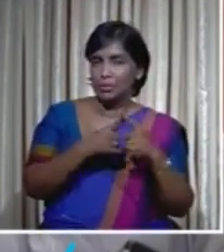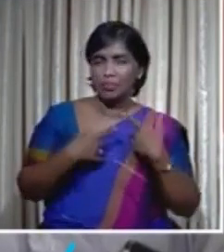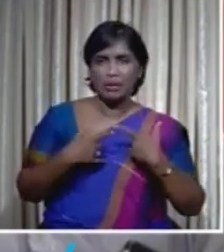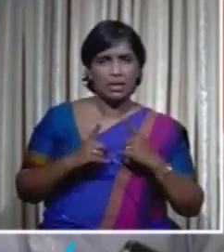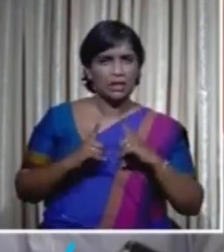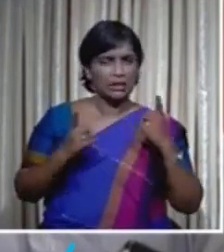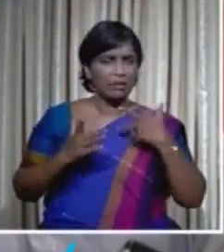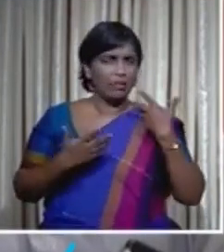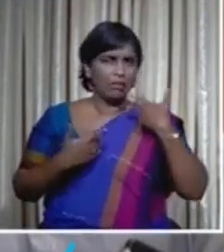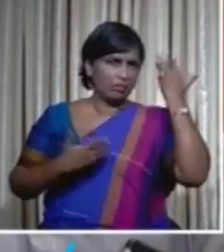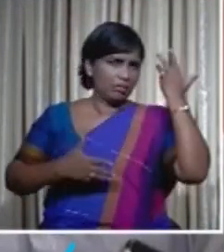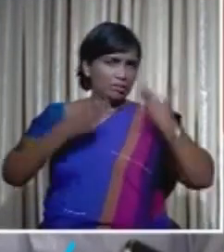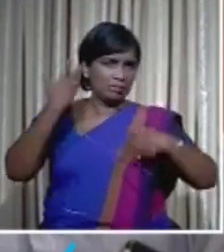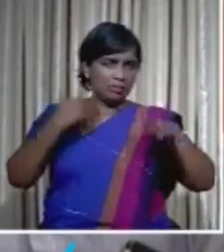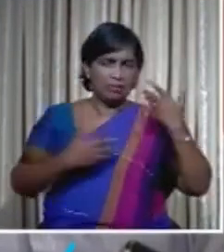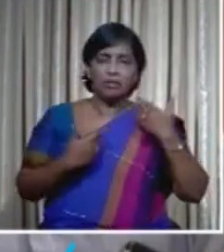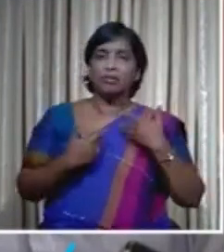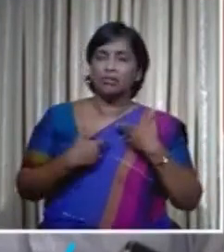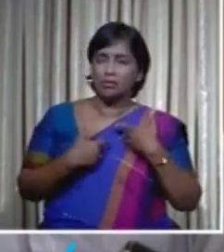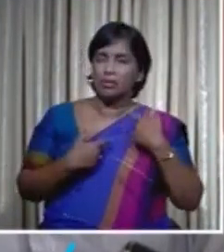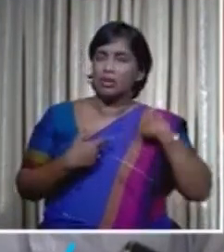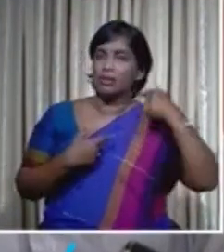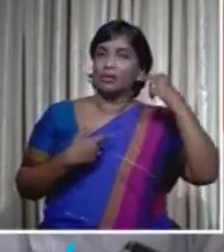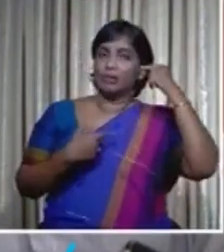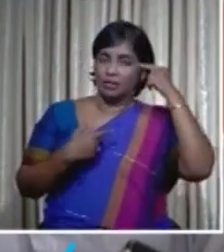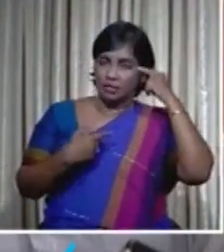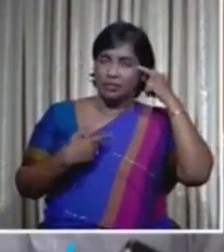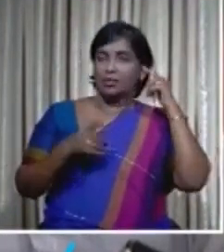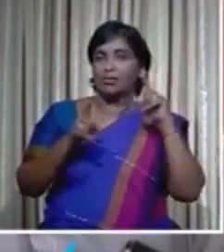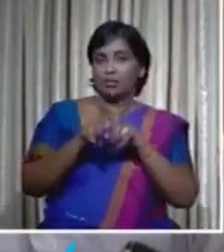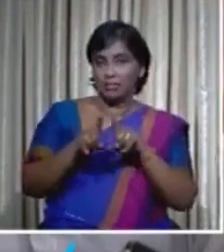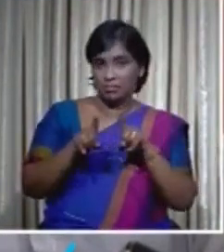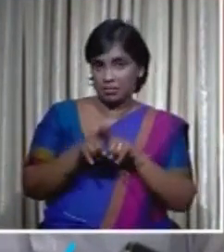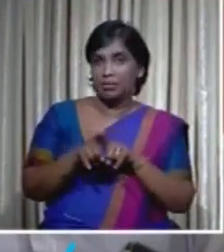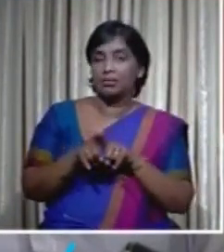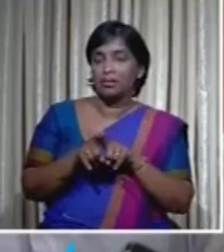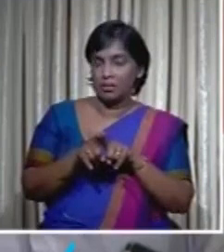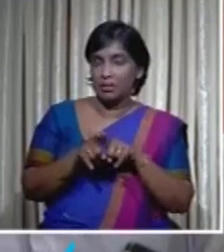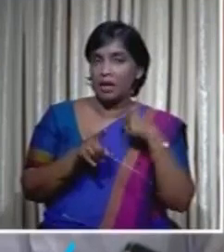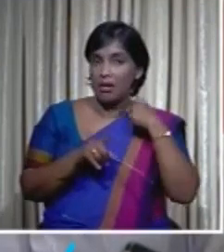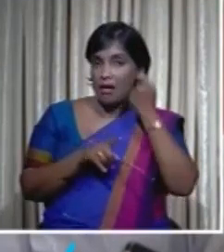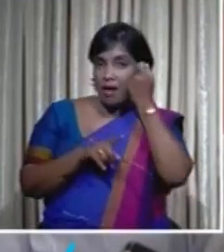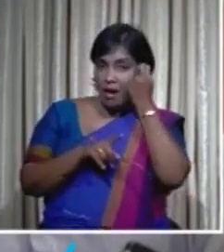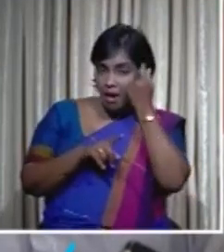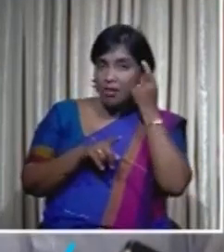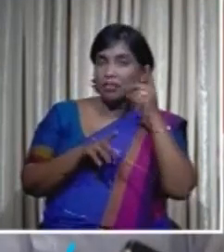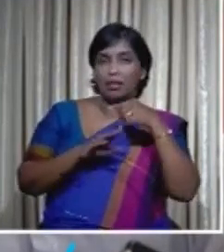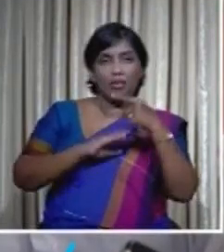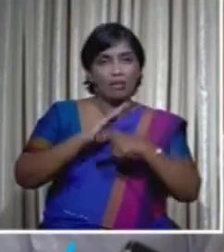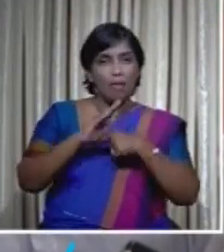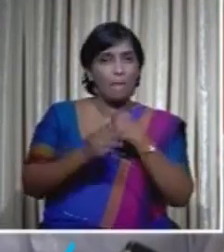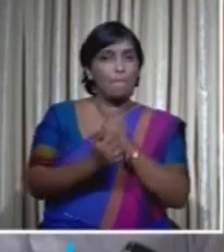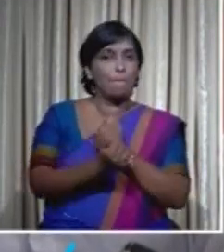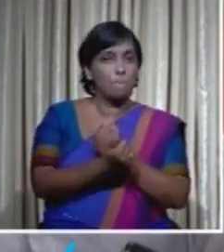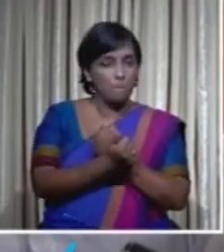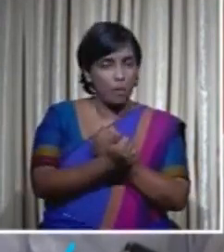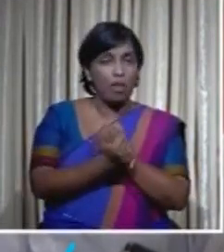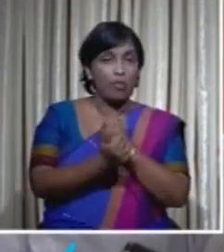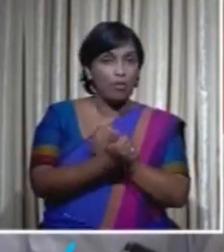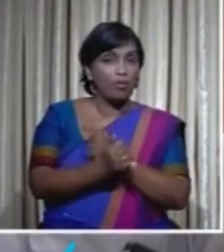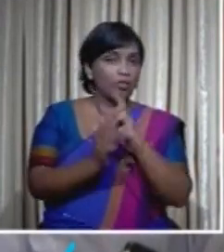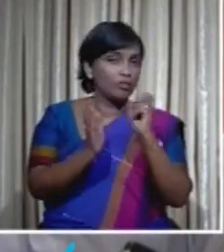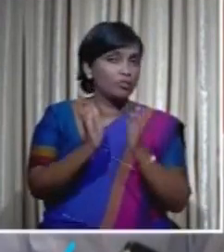விடுவார்கள் என்ற அந்த ஞாபகத்தை தருவதற்காக இலங்கையினுடைய போலீசாரும், இந்த போலீஸ் ஆணைக்குழுவுக்கு கீழே வருகின்ற